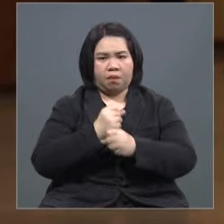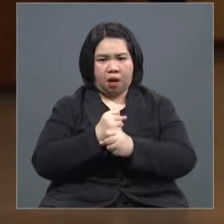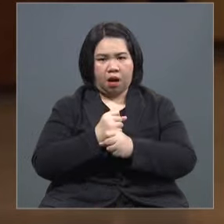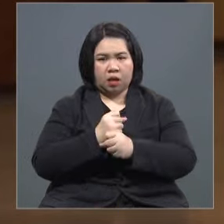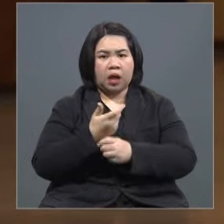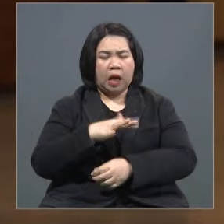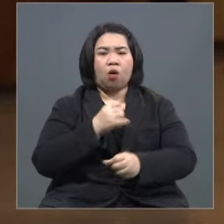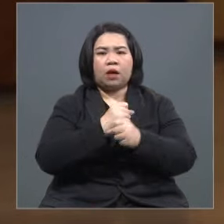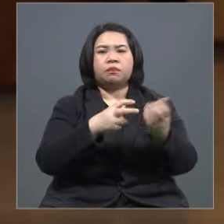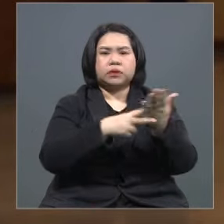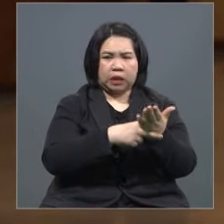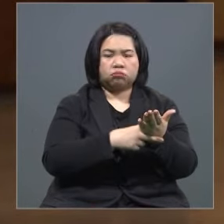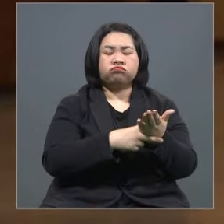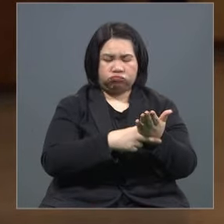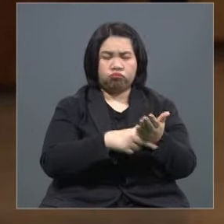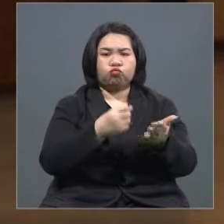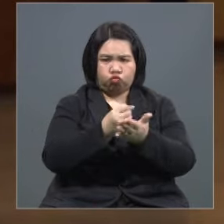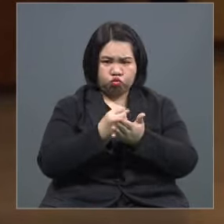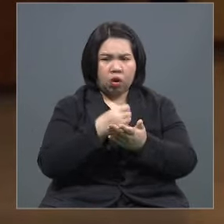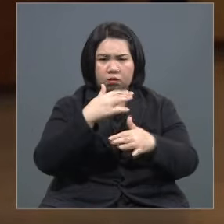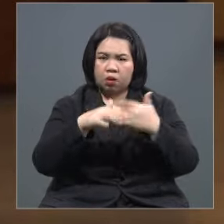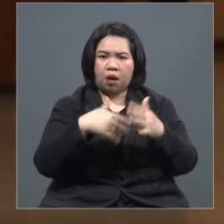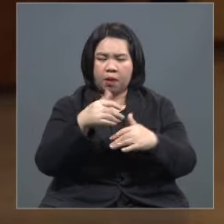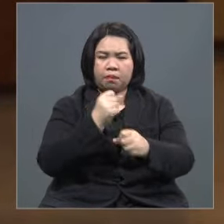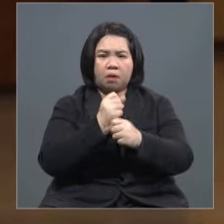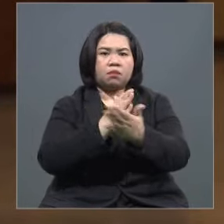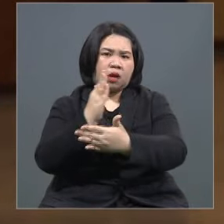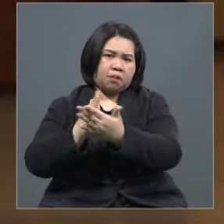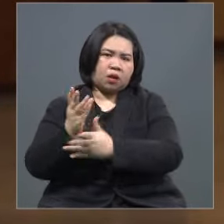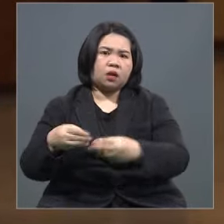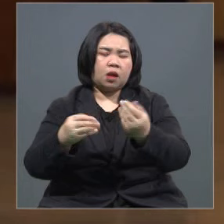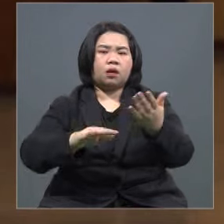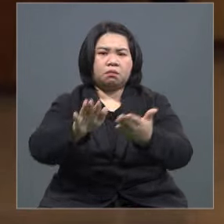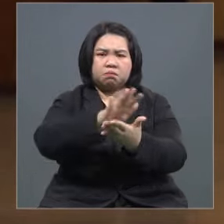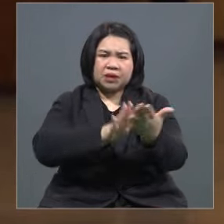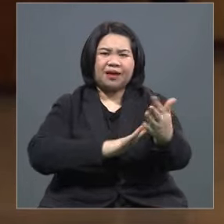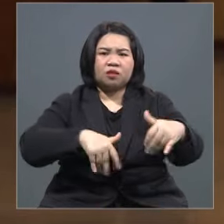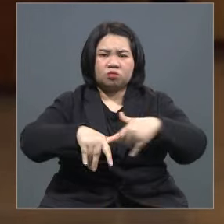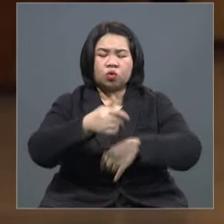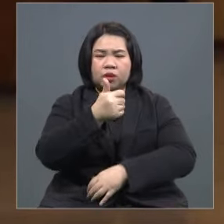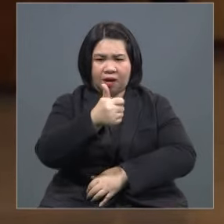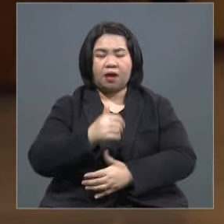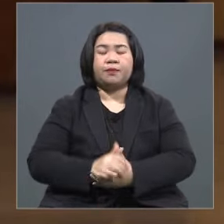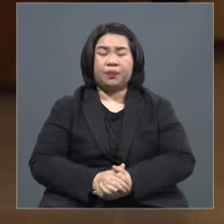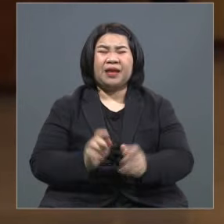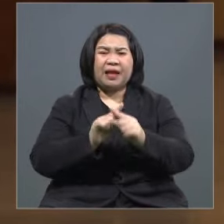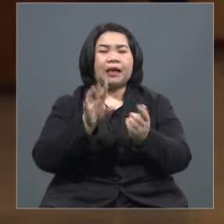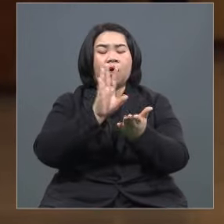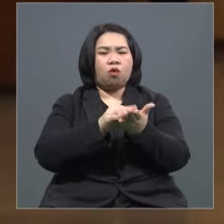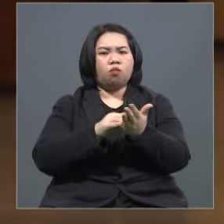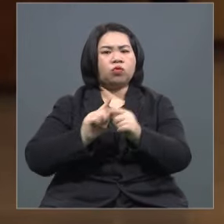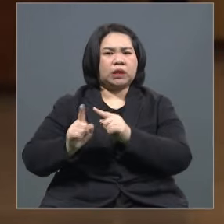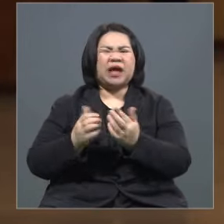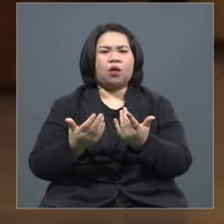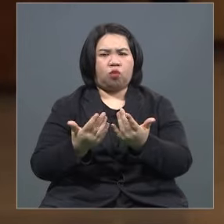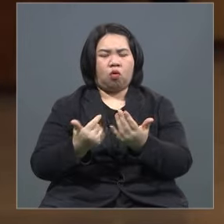งที่ท่านทำค้างไว้อยากให้ประสบความสำเร็จให้ดีที่สุดเพื่อให้ประชาชนได้ประโยชน์นะครับส่วนรายละเอียดเนี่ยคงต้องมาคุยกันหลังจากนี้เ